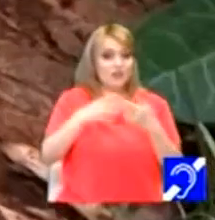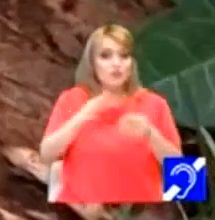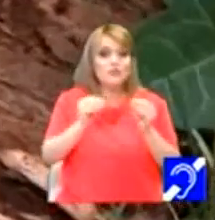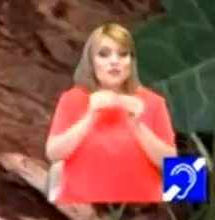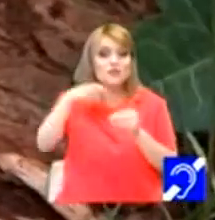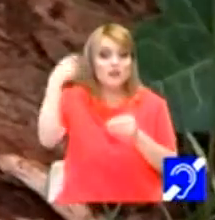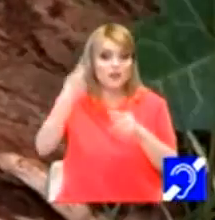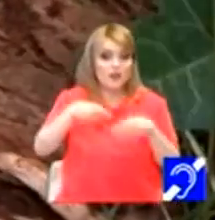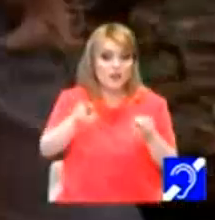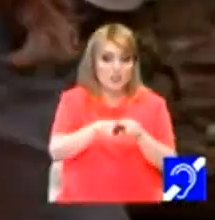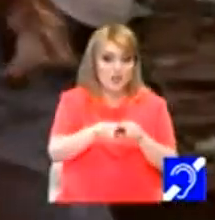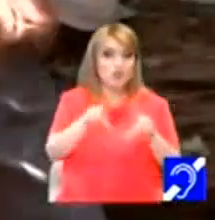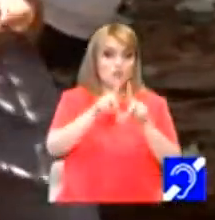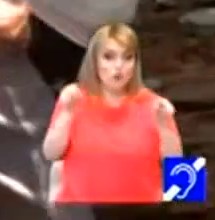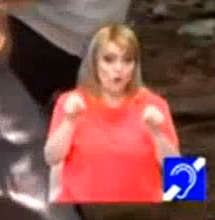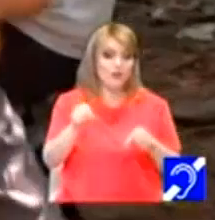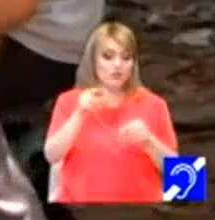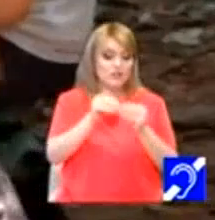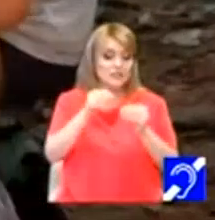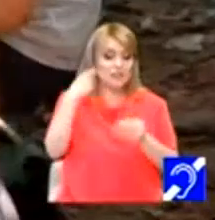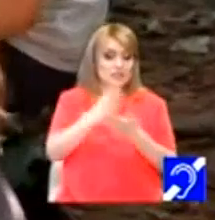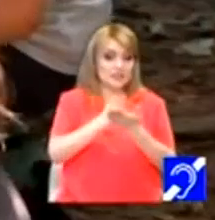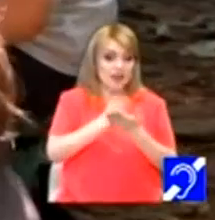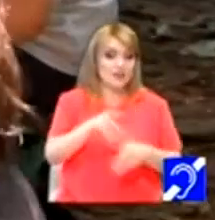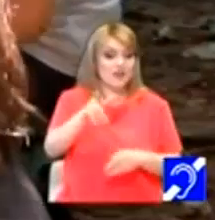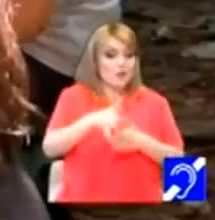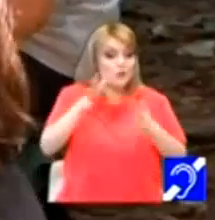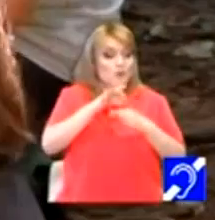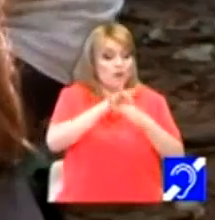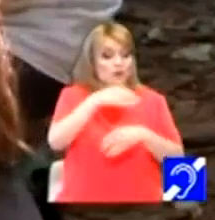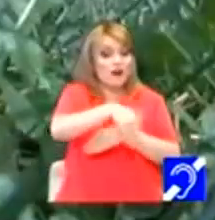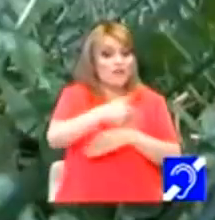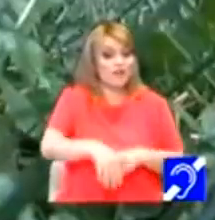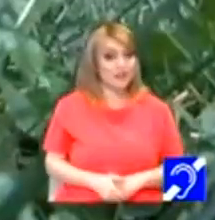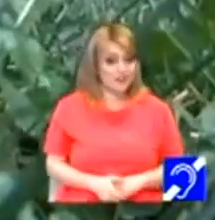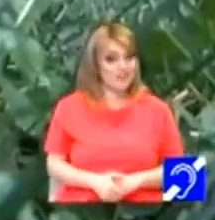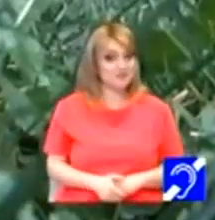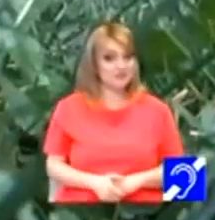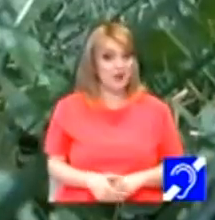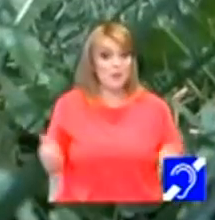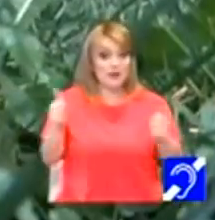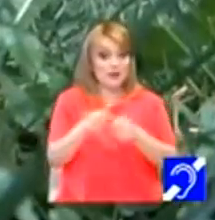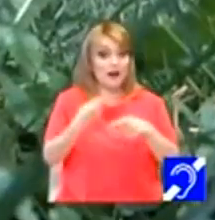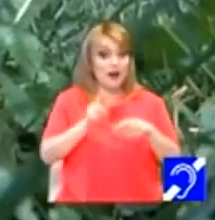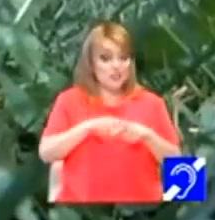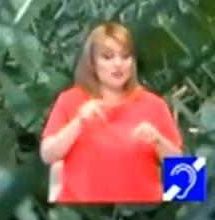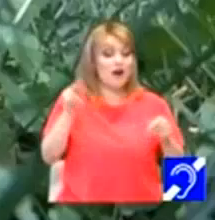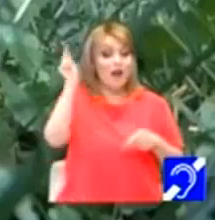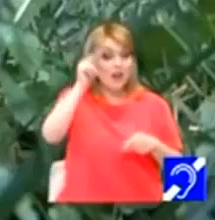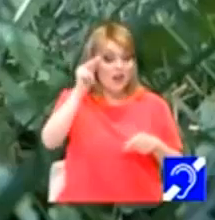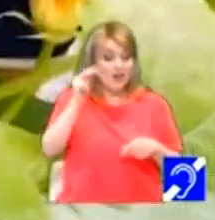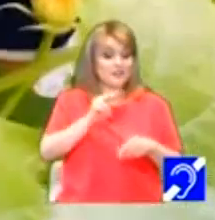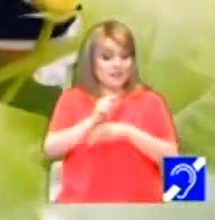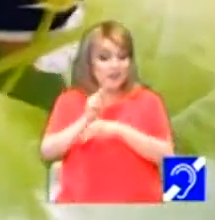la învățământul tradițional pentru preșcolari. Sediul școlii este la Milano și pe lângă aceste lecții de mediu înconjurător,